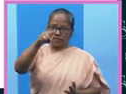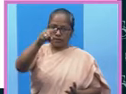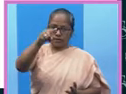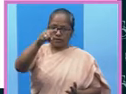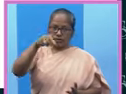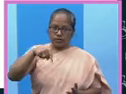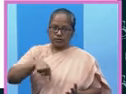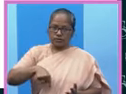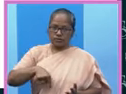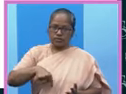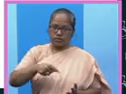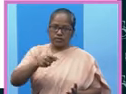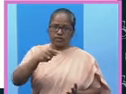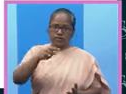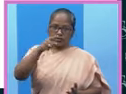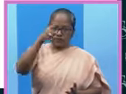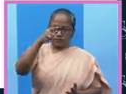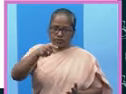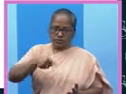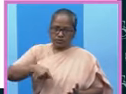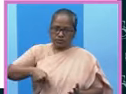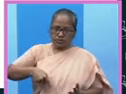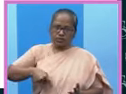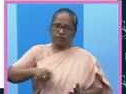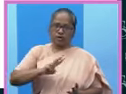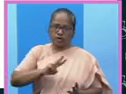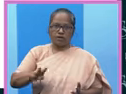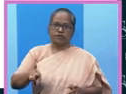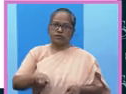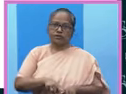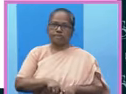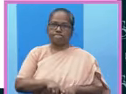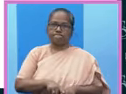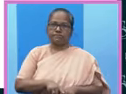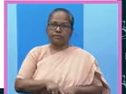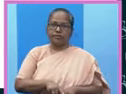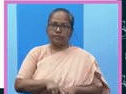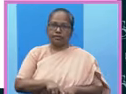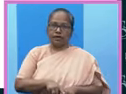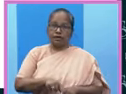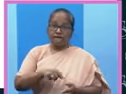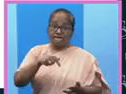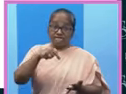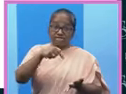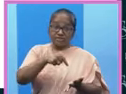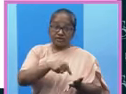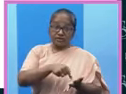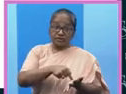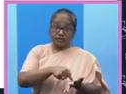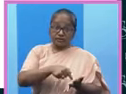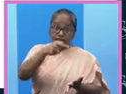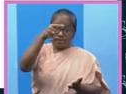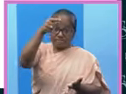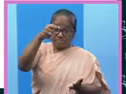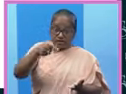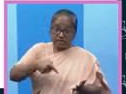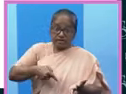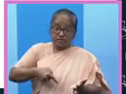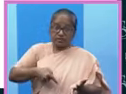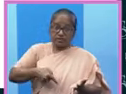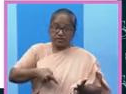இது மற்றொரு புள்ளி, ரெண்டும் நான் செஞ்சுருக்கேன், சேர்த்துருக்கேன். அப்போ இதுவும் ஒரு நான் தான். ஆனால் இந்த நான் என்ன செய்கிறது? வட்டத்தினுடைய மையம் வழியாக